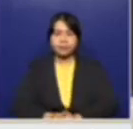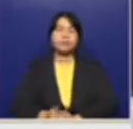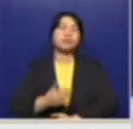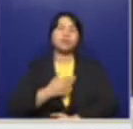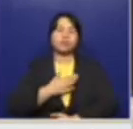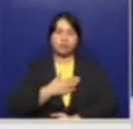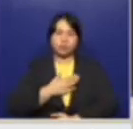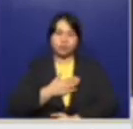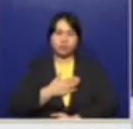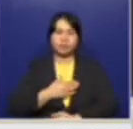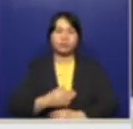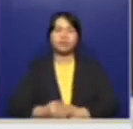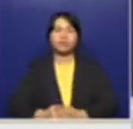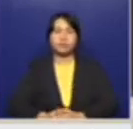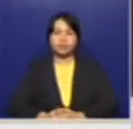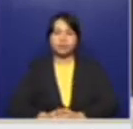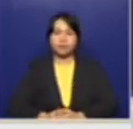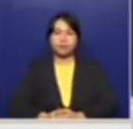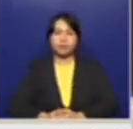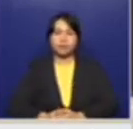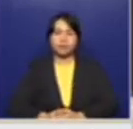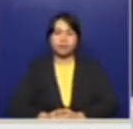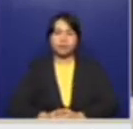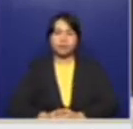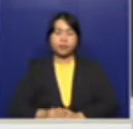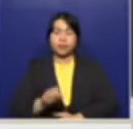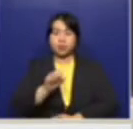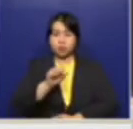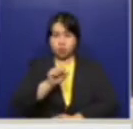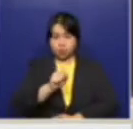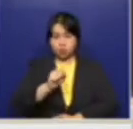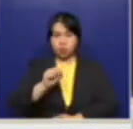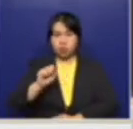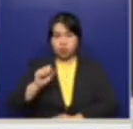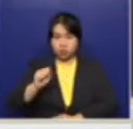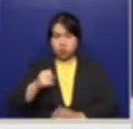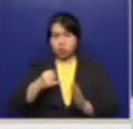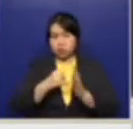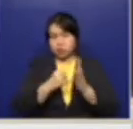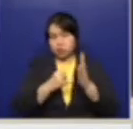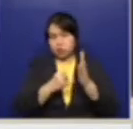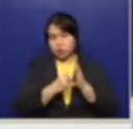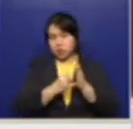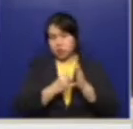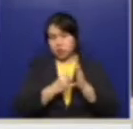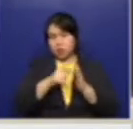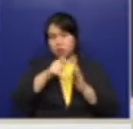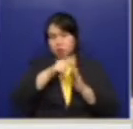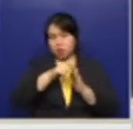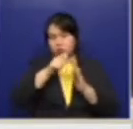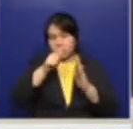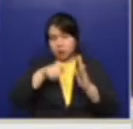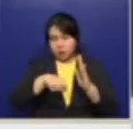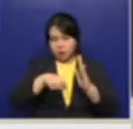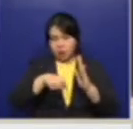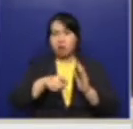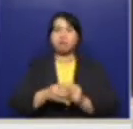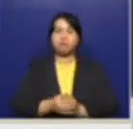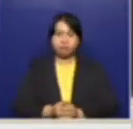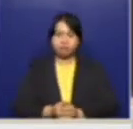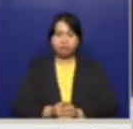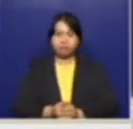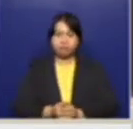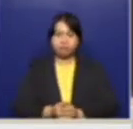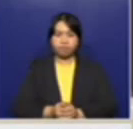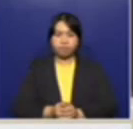ับผมนายประเสริฐจันทรลงทองสมาชิกสภาผู้แทนราษฎรจังหวัดนครราชสีมาพรรคเพื่อไทยท่